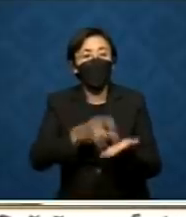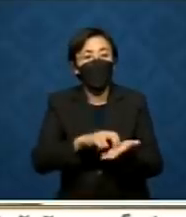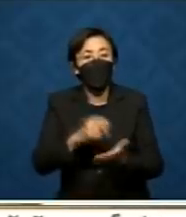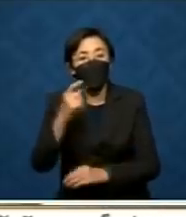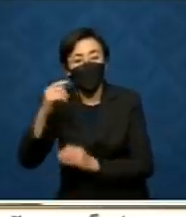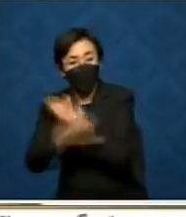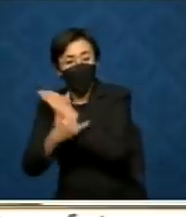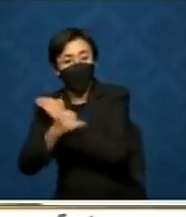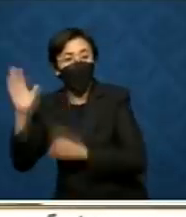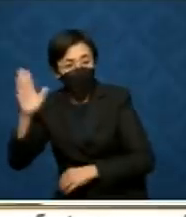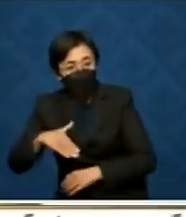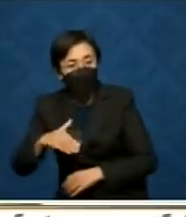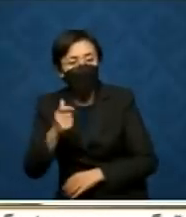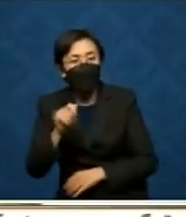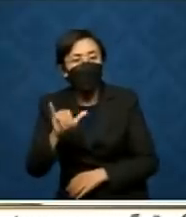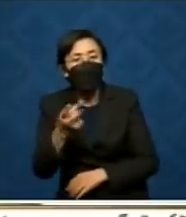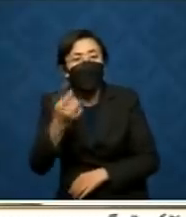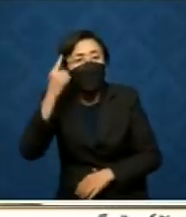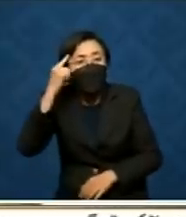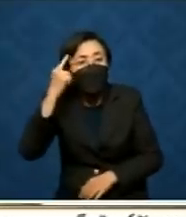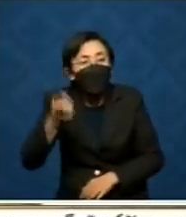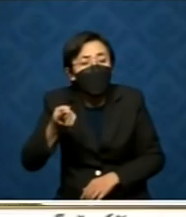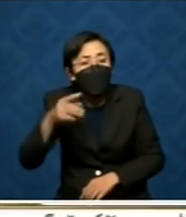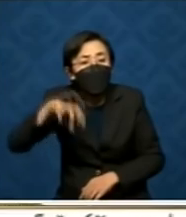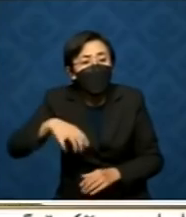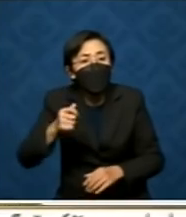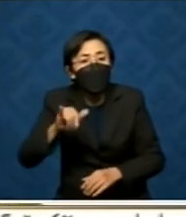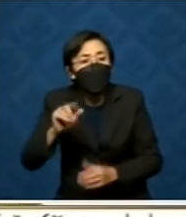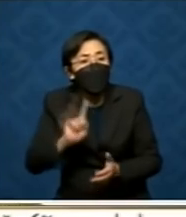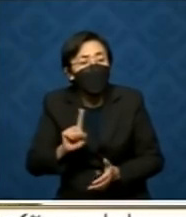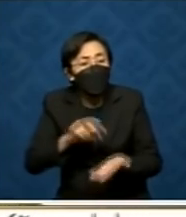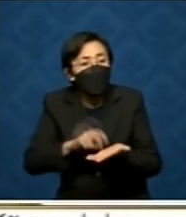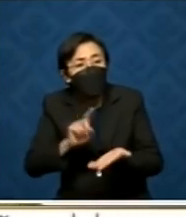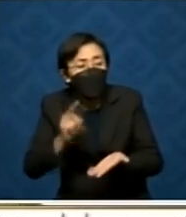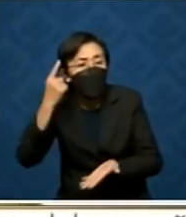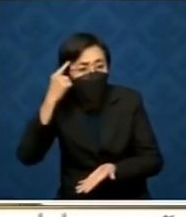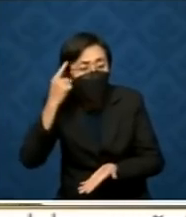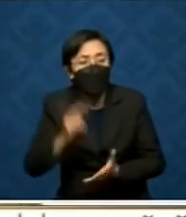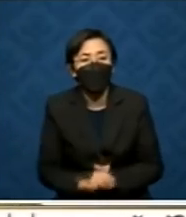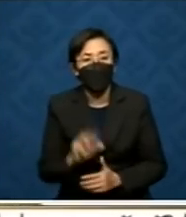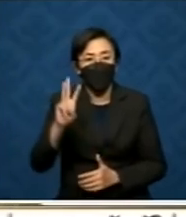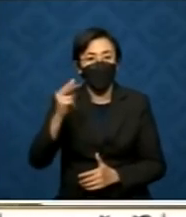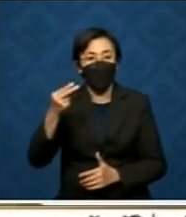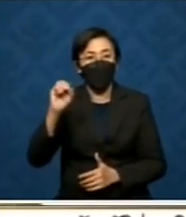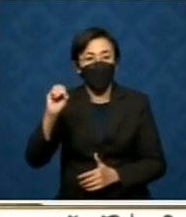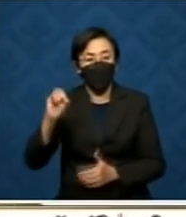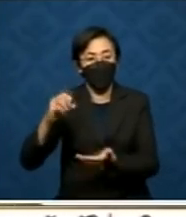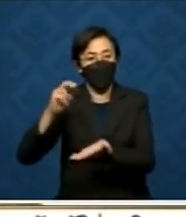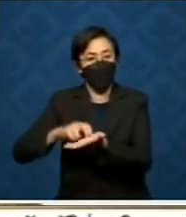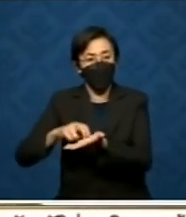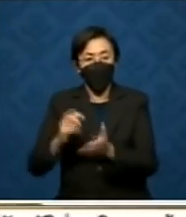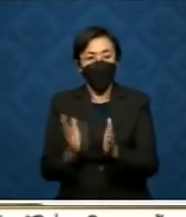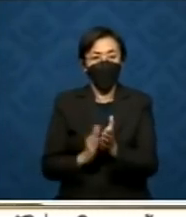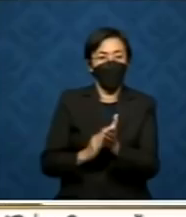มาไหมมันรู้ไหมอยนี่คืออะไรลูกใครแต่ถ้าจะ p h oไม่รู้สูตรมันก็